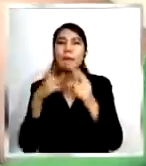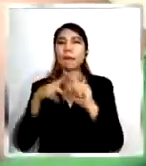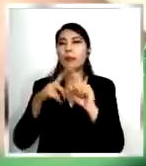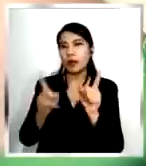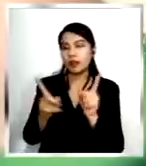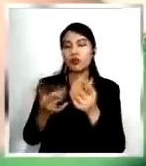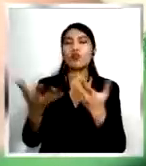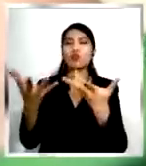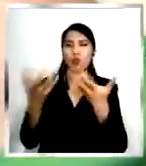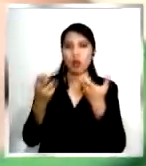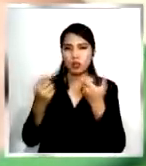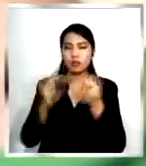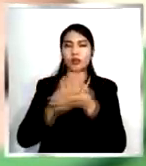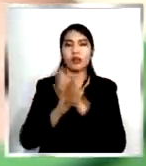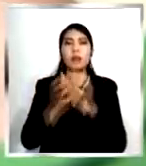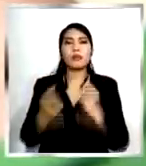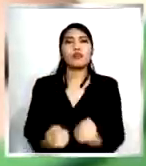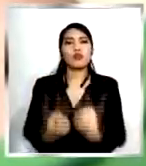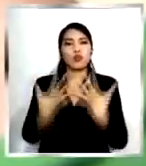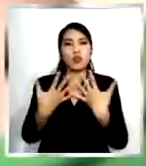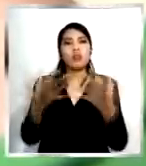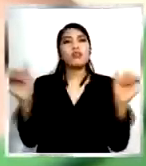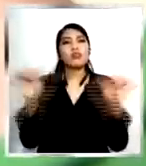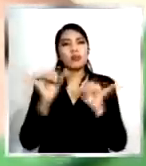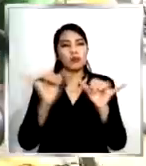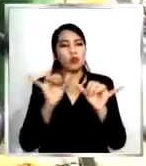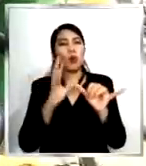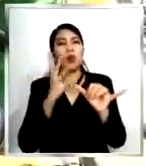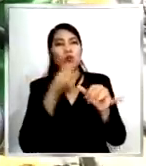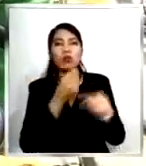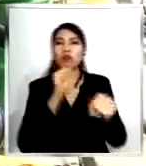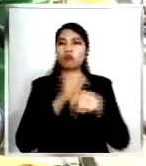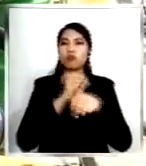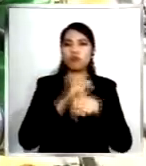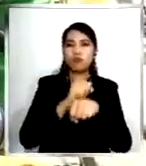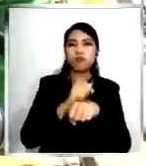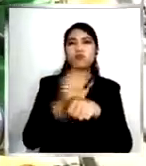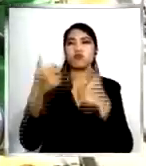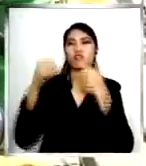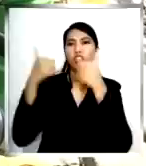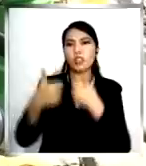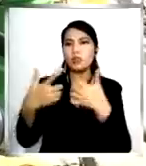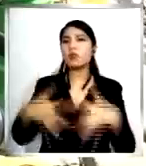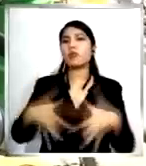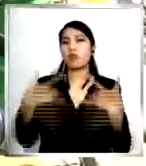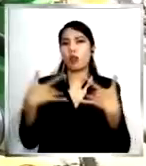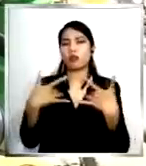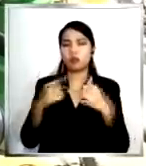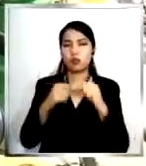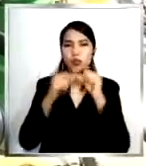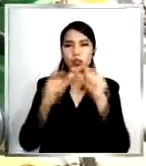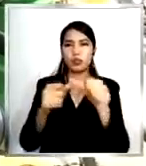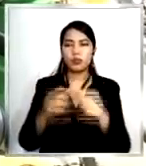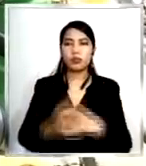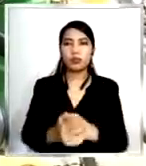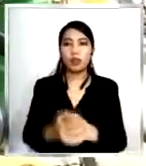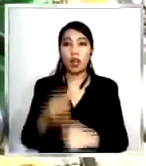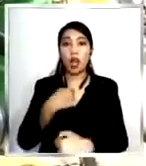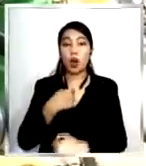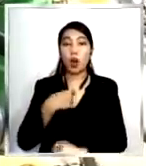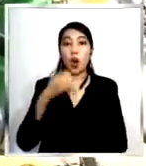niyang buong tapang na lumalaban sa hamon ng buhay. Naka-opcam lang po ko, tsaka off na audio kasi po, ayun